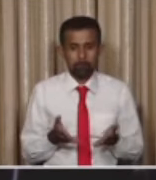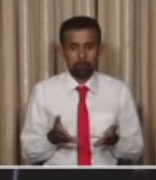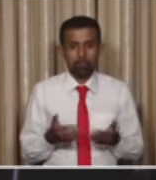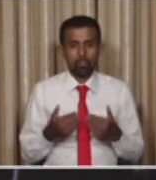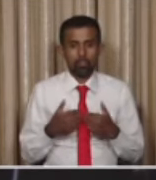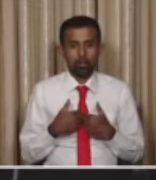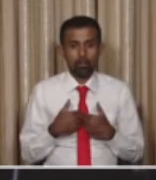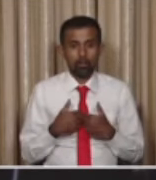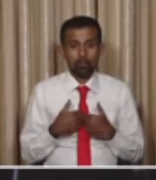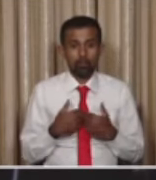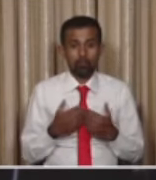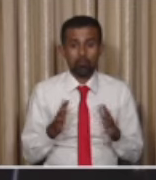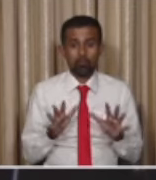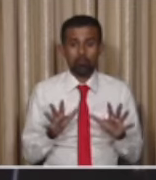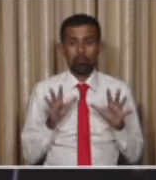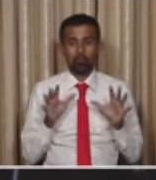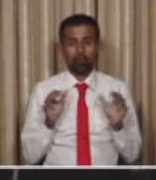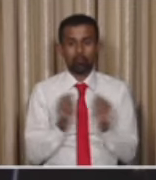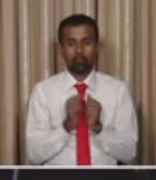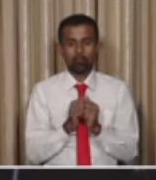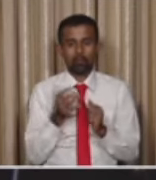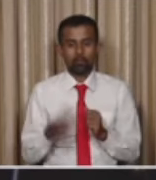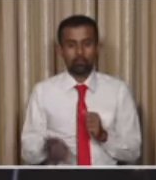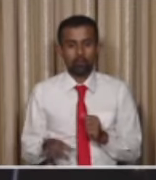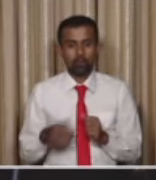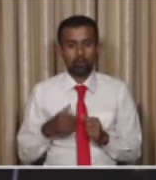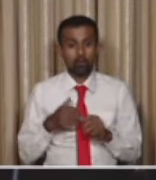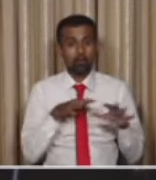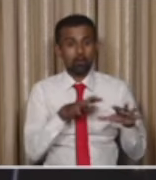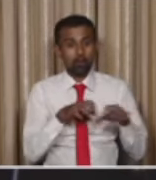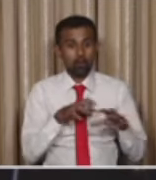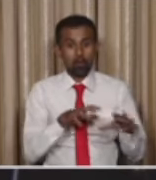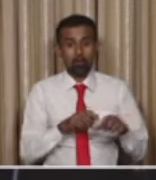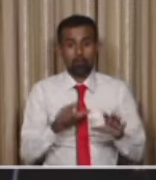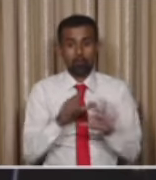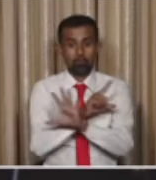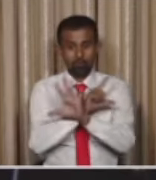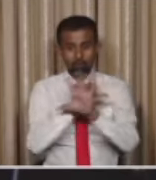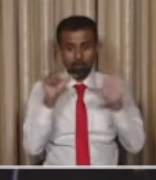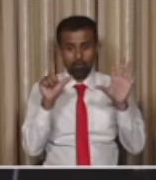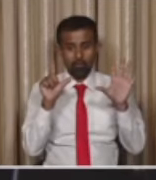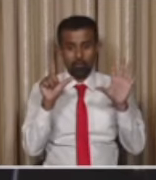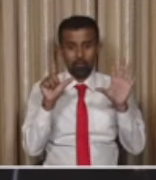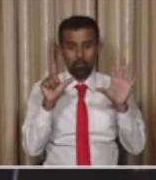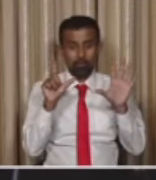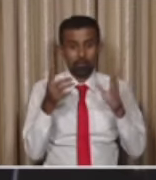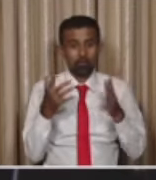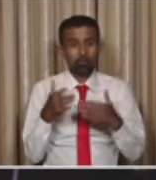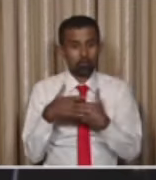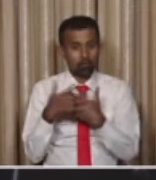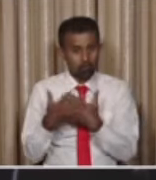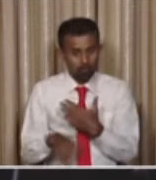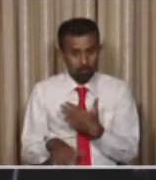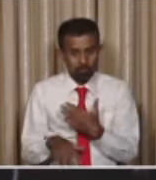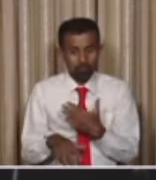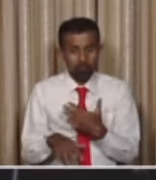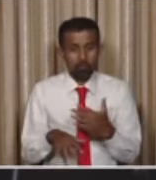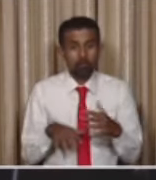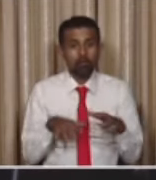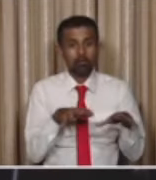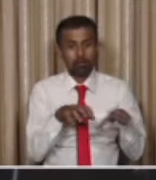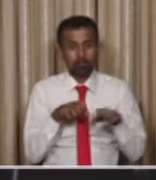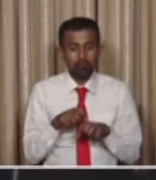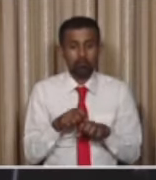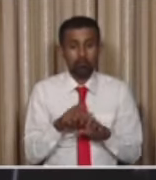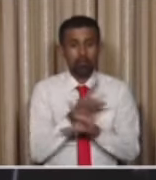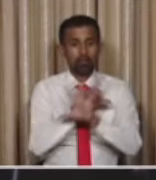අපි විශ්වකර්ම වැඩ කළේ. අපි දන්නවා අපිට ආක්‍රමණ 17කට අපි යමුණා ලක්ුණා නමුත් ආක්‍රම 17ෙම අපි